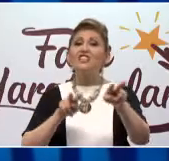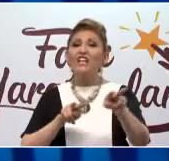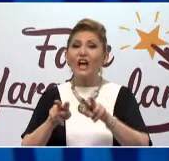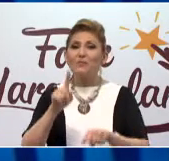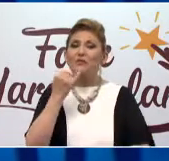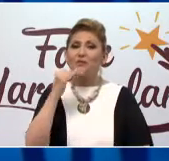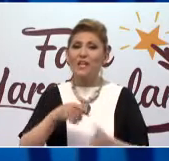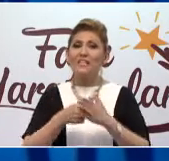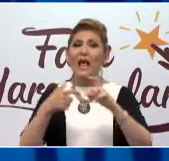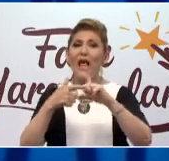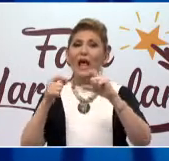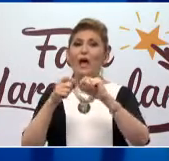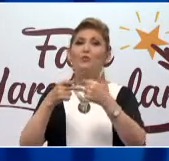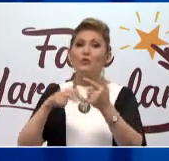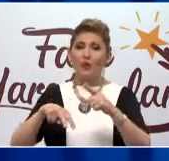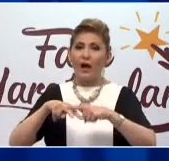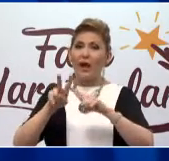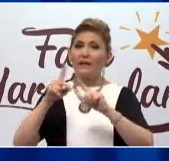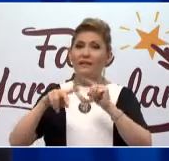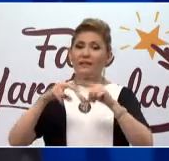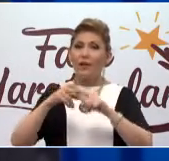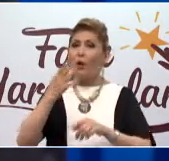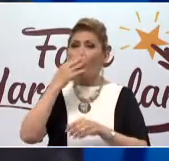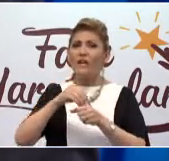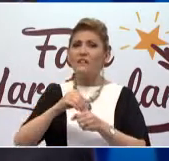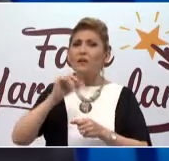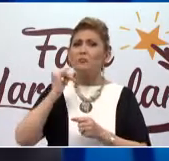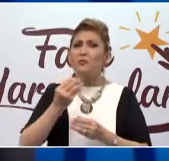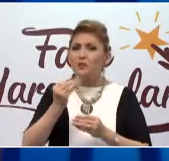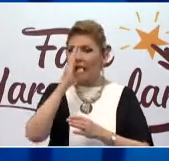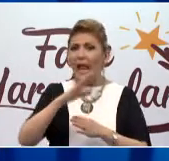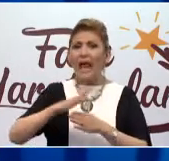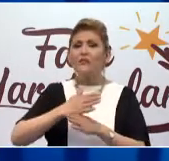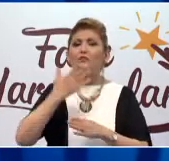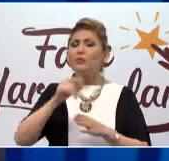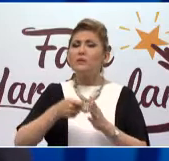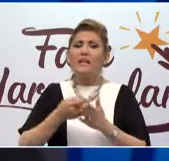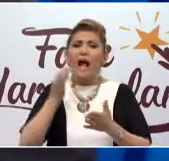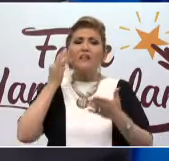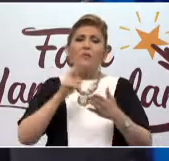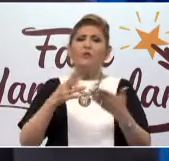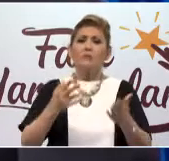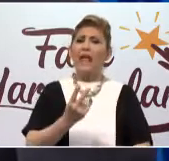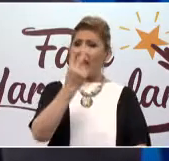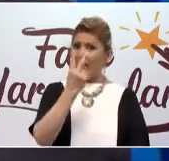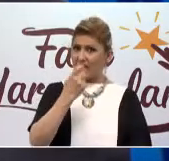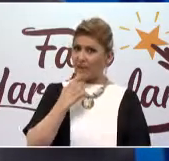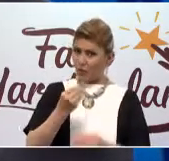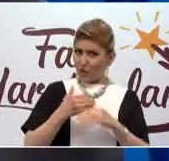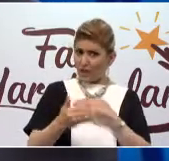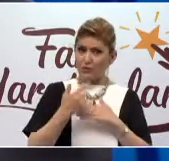Aktan Acar, Çabaçam okul öncesi eğitimdeki eşitsizliği alternatif bir model sunuyorsunuz siz. Şimdi 7 yaş çok geç